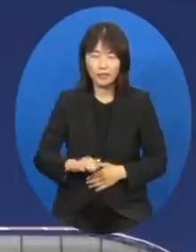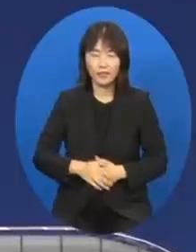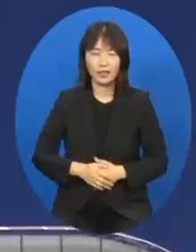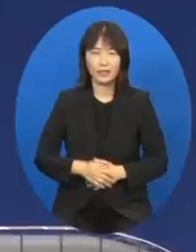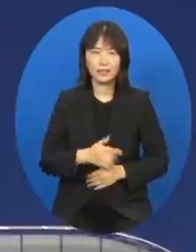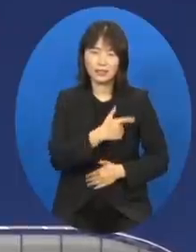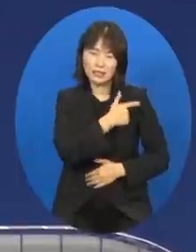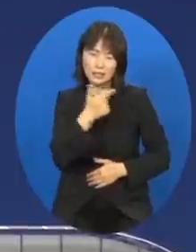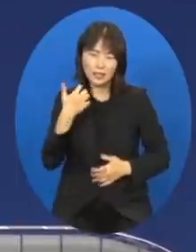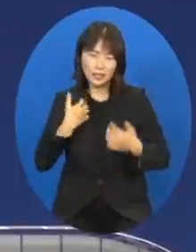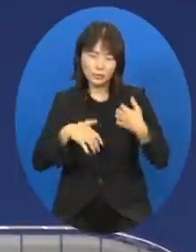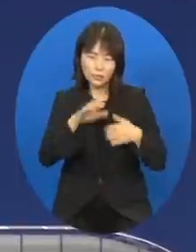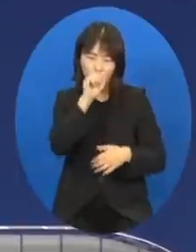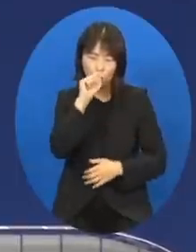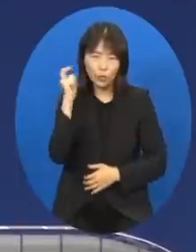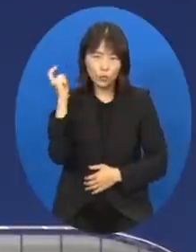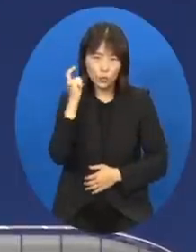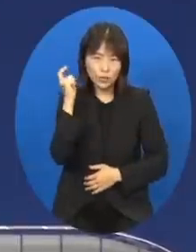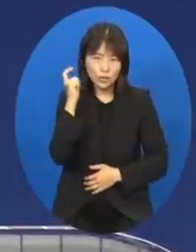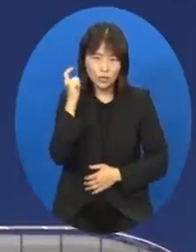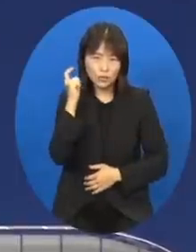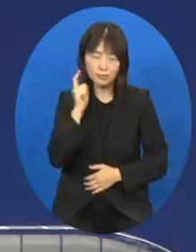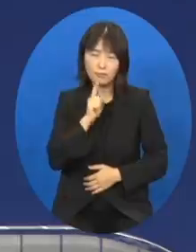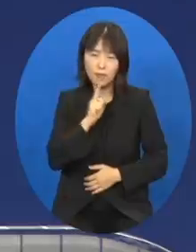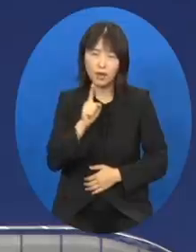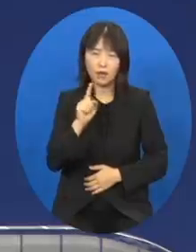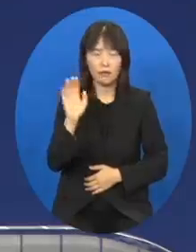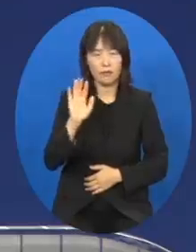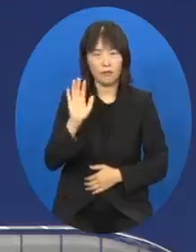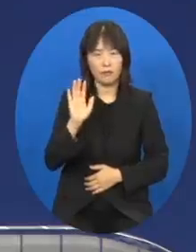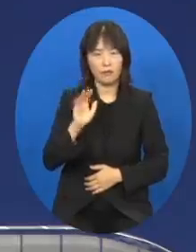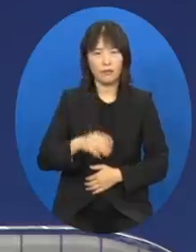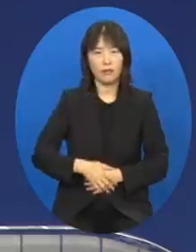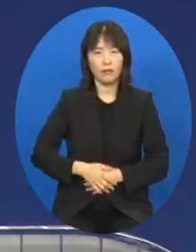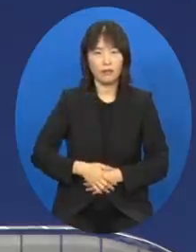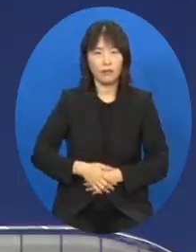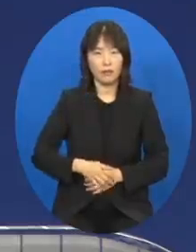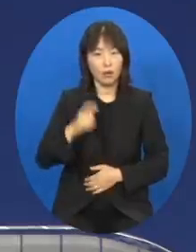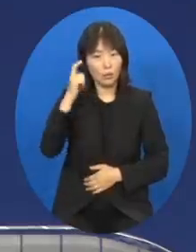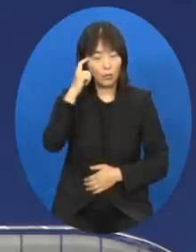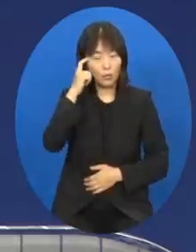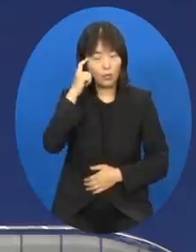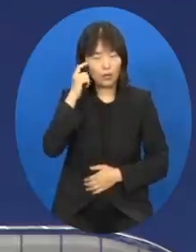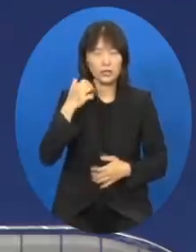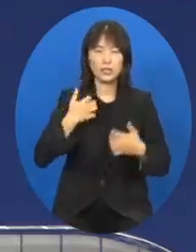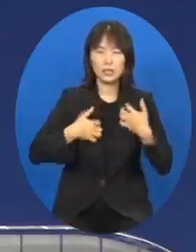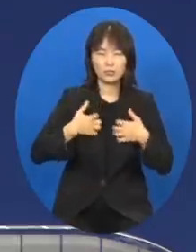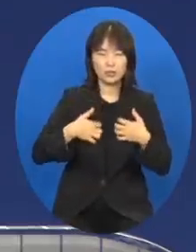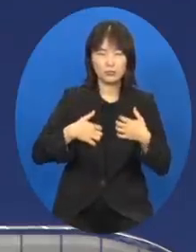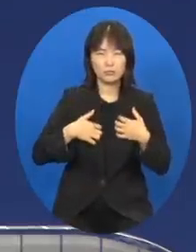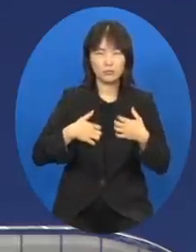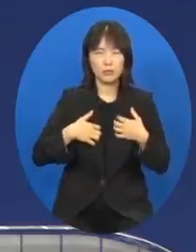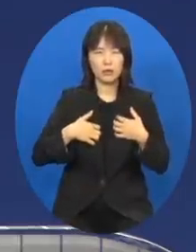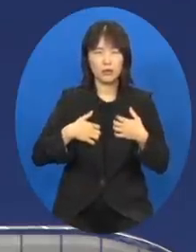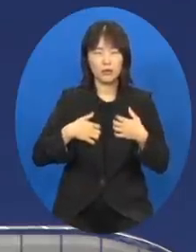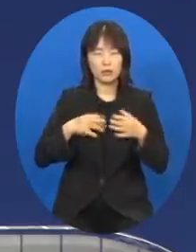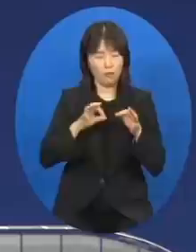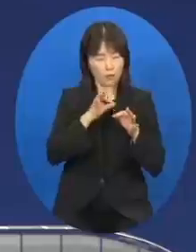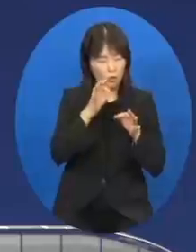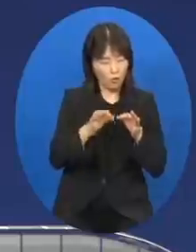큰 기쁨의 좋은 소식이라고 하지는 않습니다. 왜냐하면 그 기쁨이 늘 계속되는 건